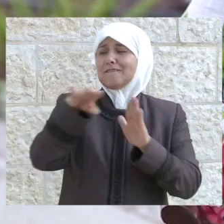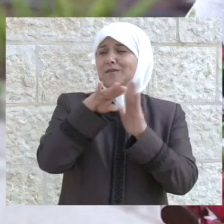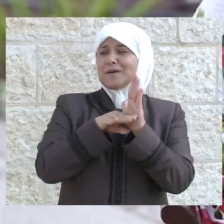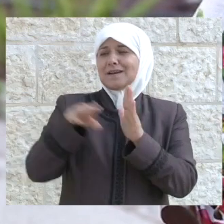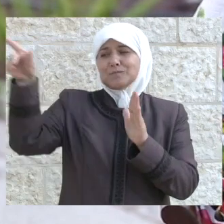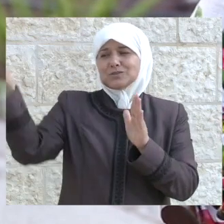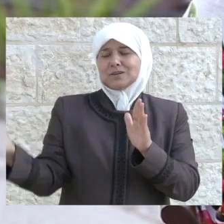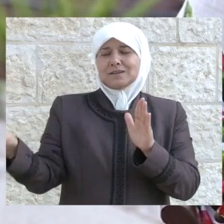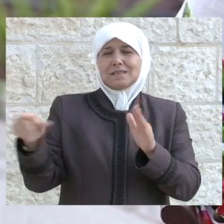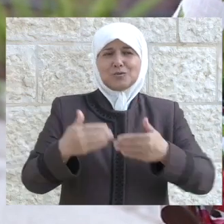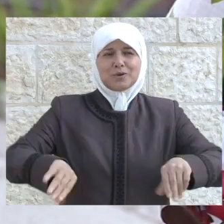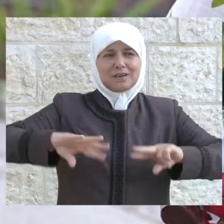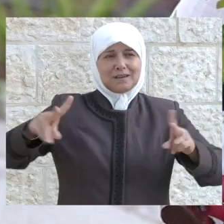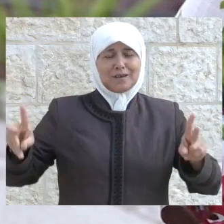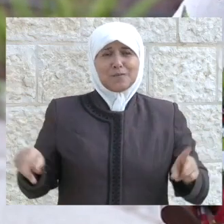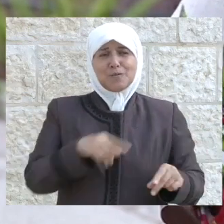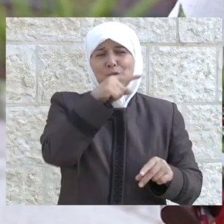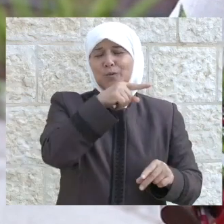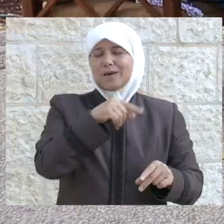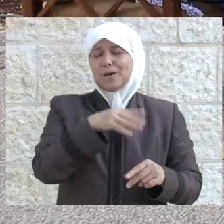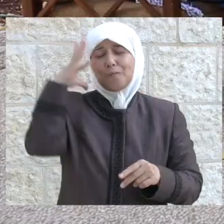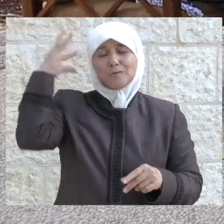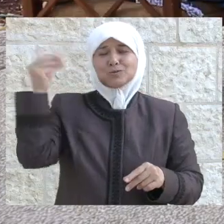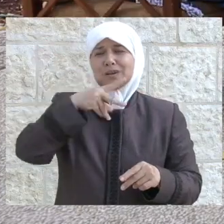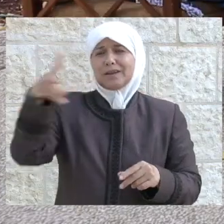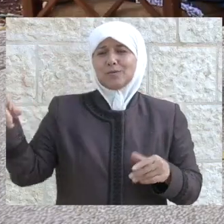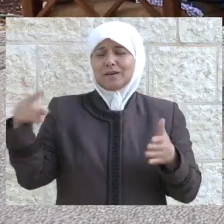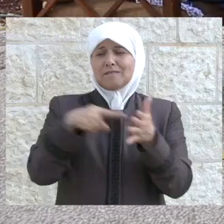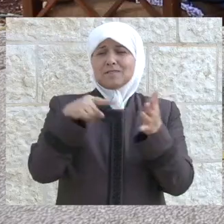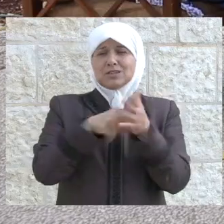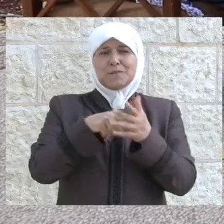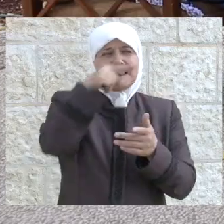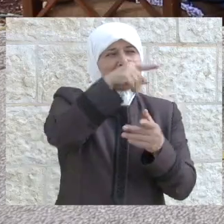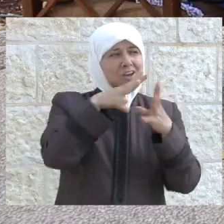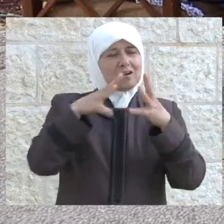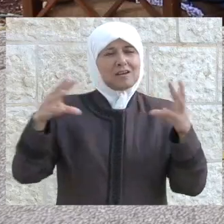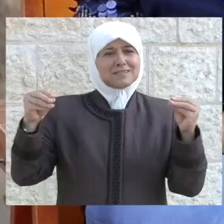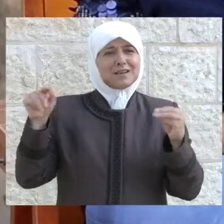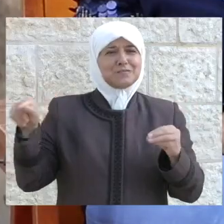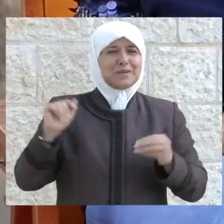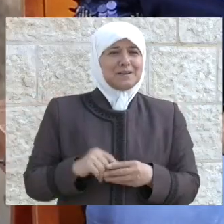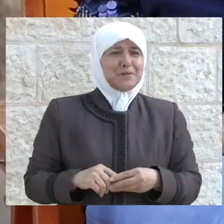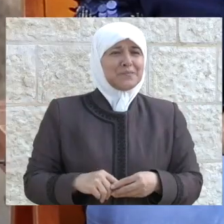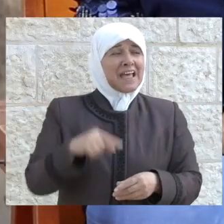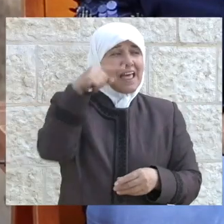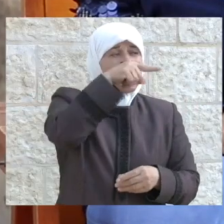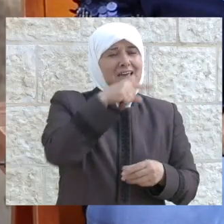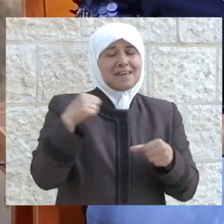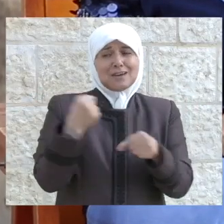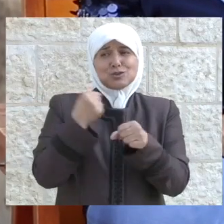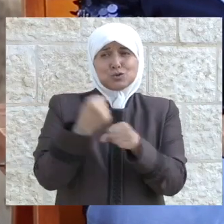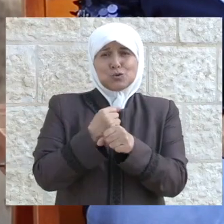جامعة اللي تخرجت منها قبل سنة. واحنا فخورين فيك ياسمين وبانجازاتك اللي رح نحكي عنها جزء